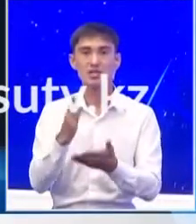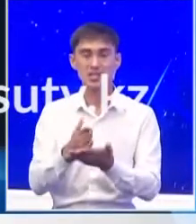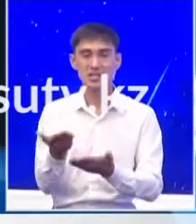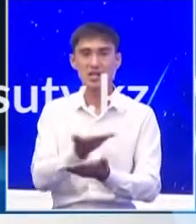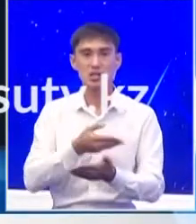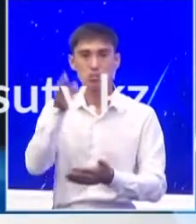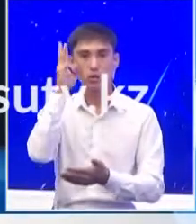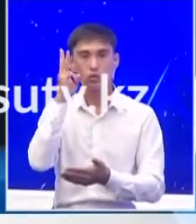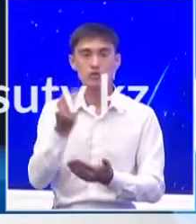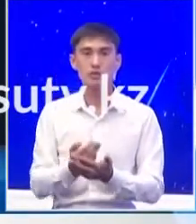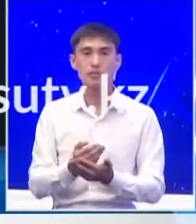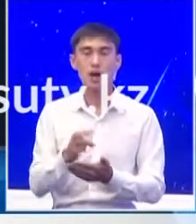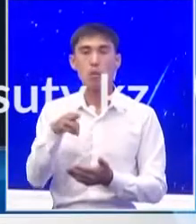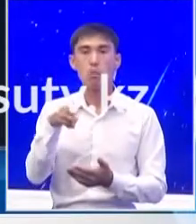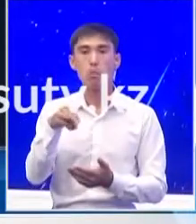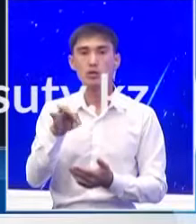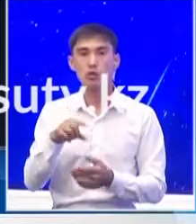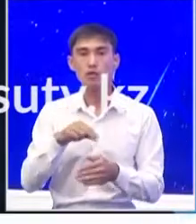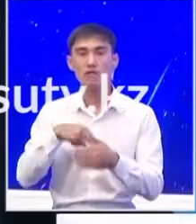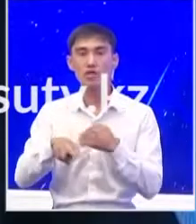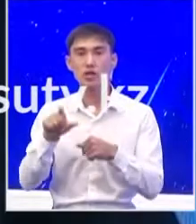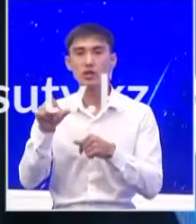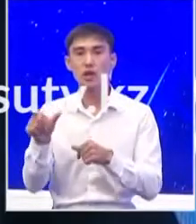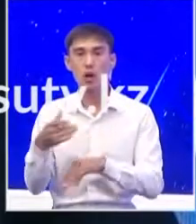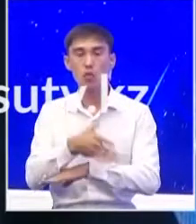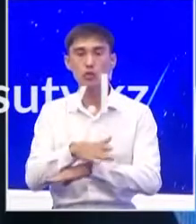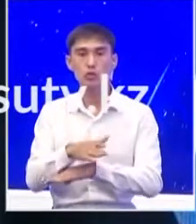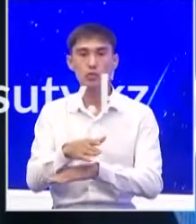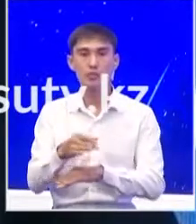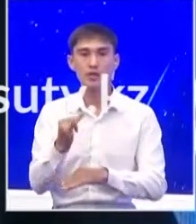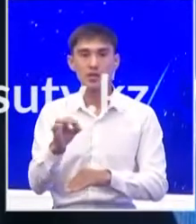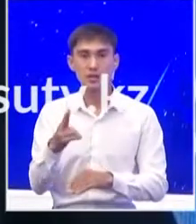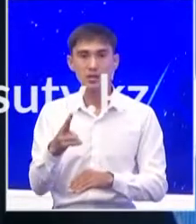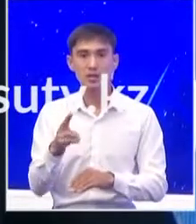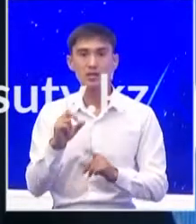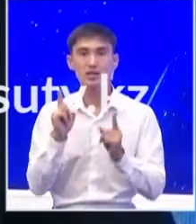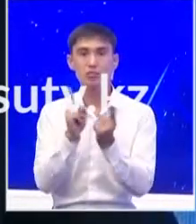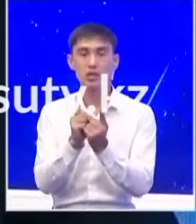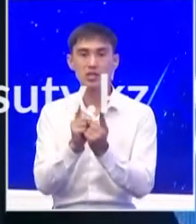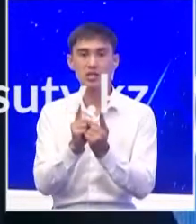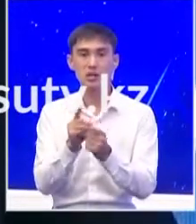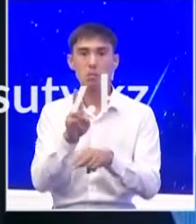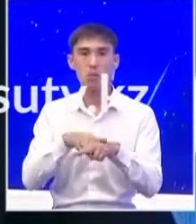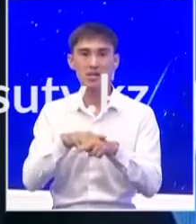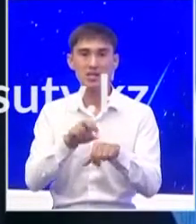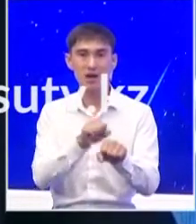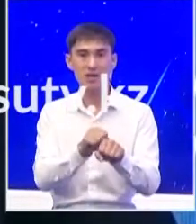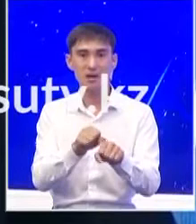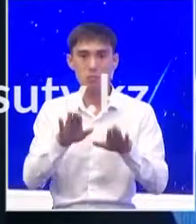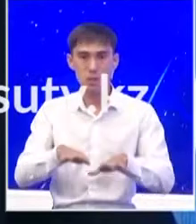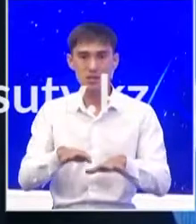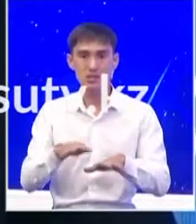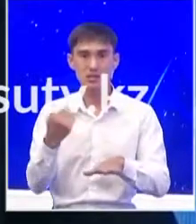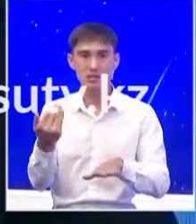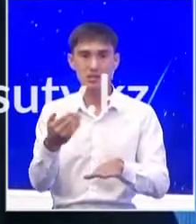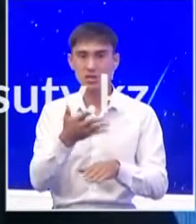посольство. Посол вышел на улицу, и к нему подошли. То есть полиция, охрана, они уже местные, их к